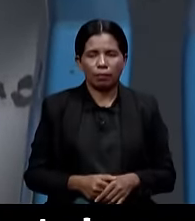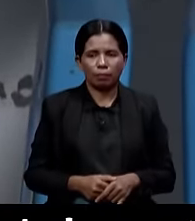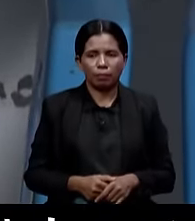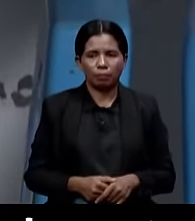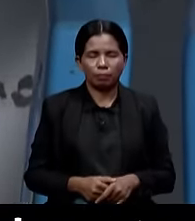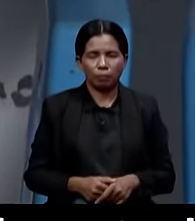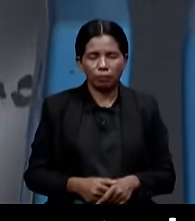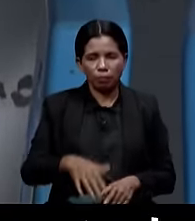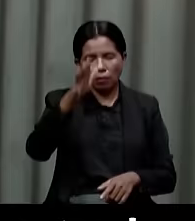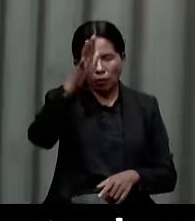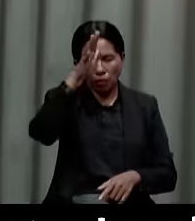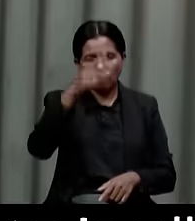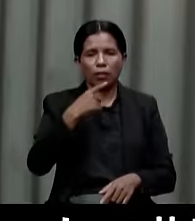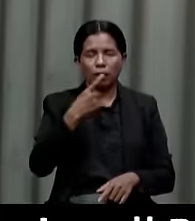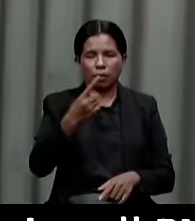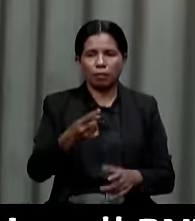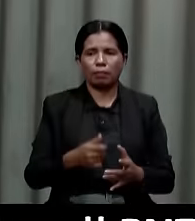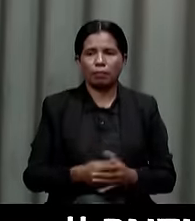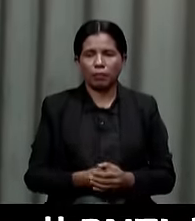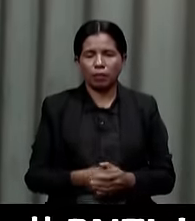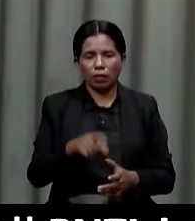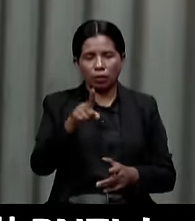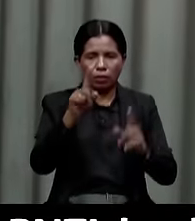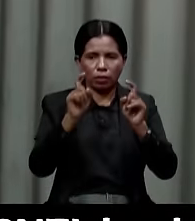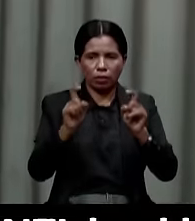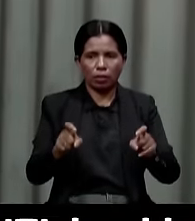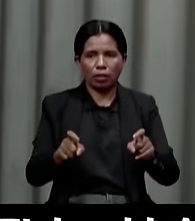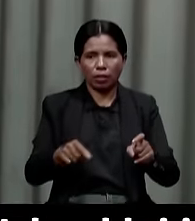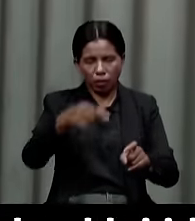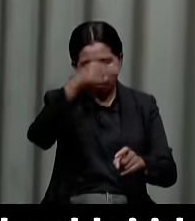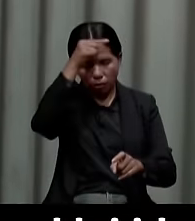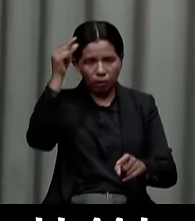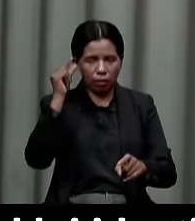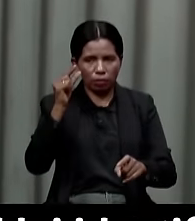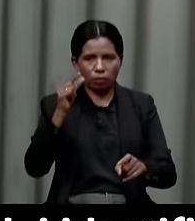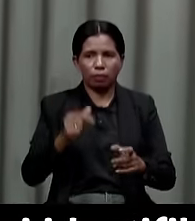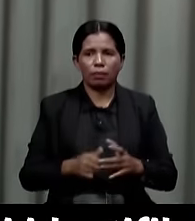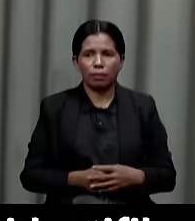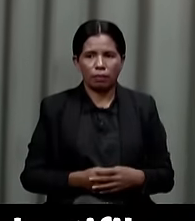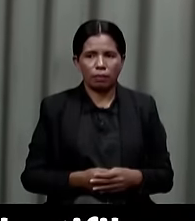Pai me ameno dihan o tingi takasa piometan ing duku.